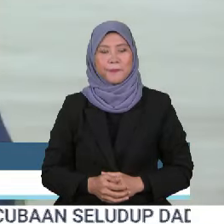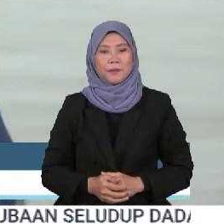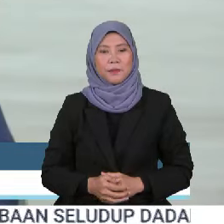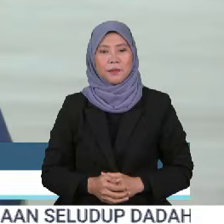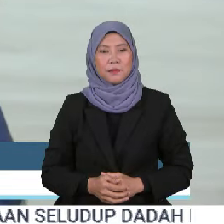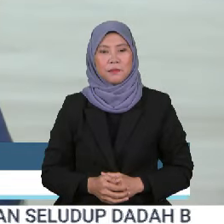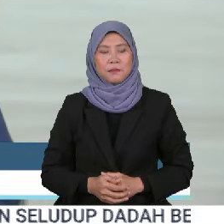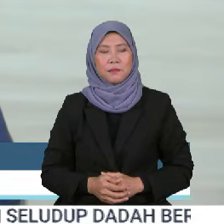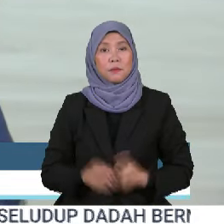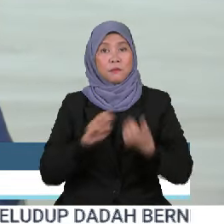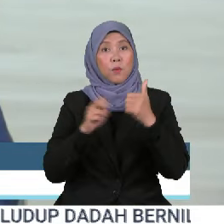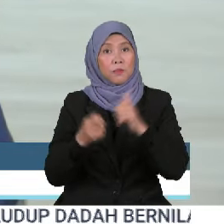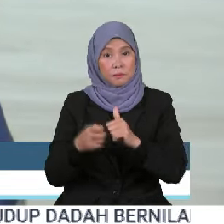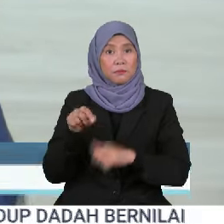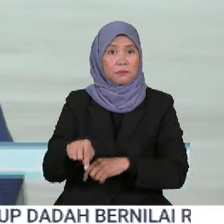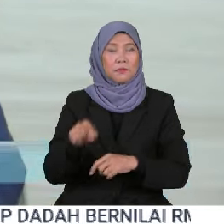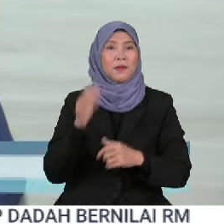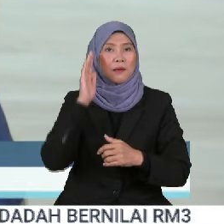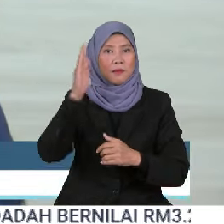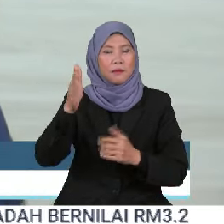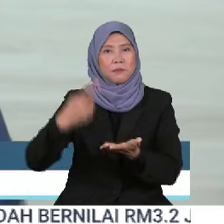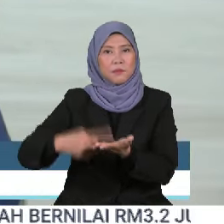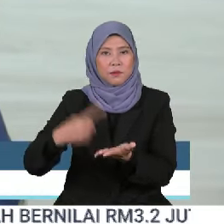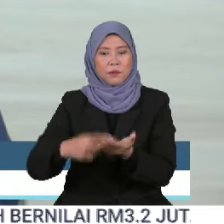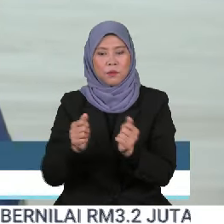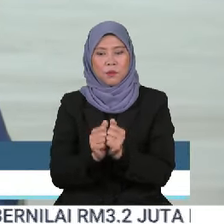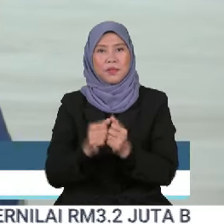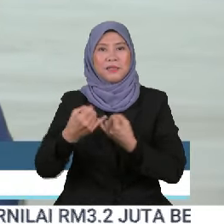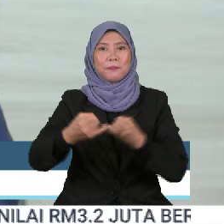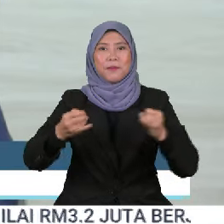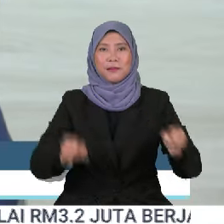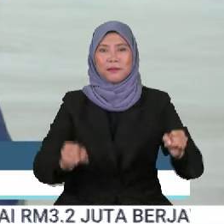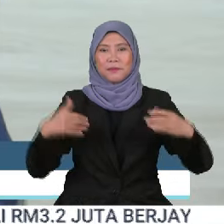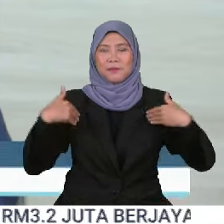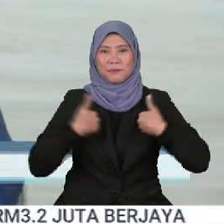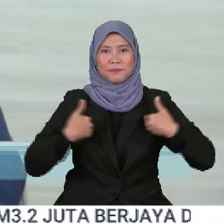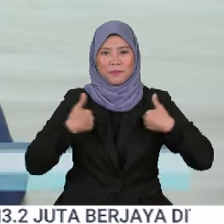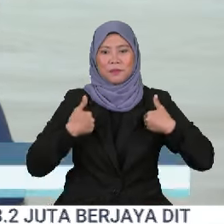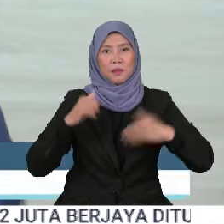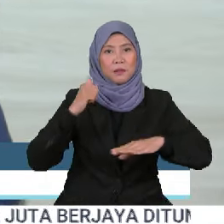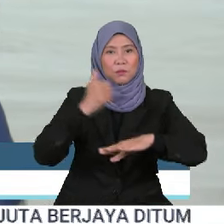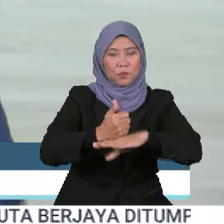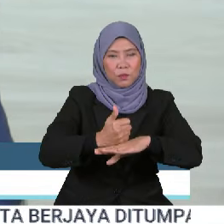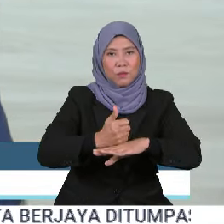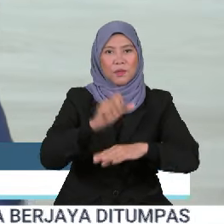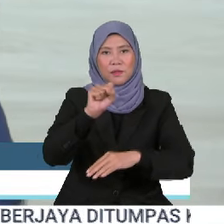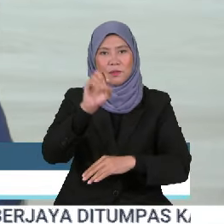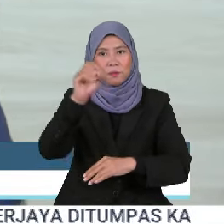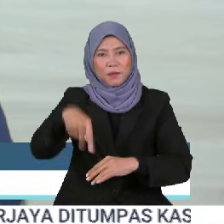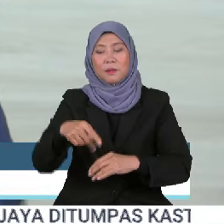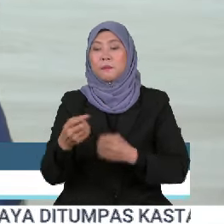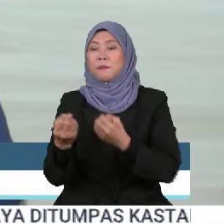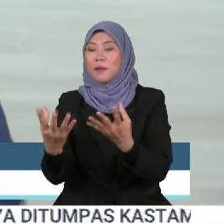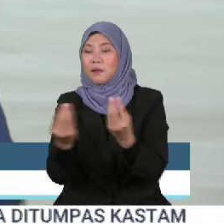Tentang isuni Kita akan adegan bersama dengan pihak jabatan fitrina 1 sop yang jelas berapa